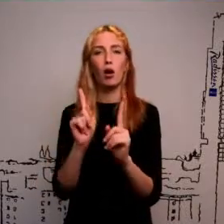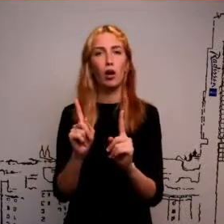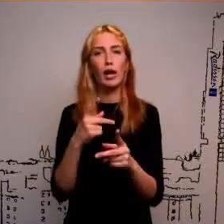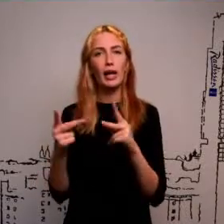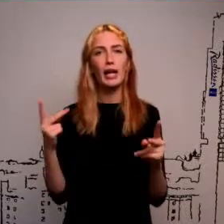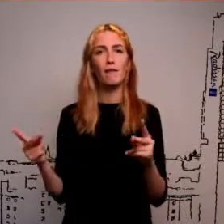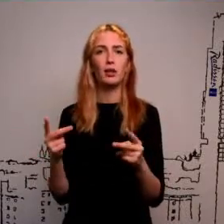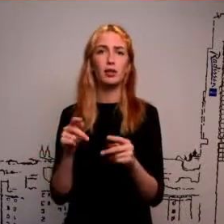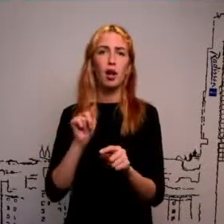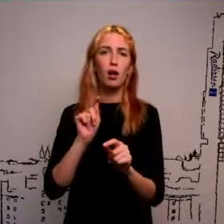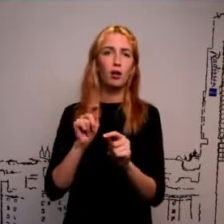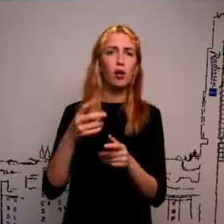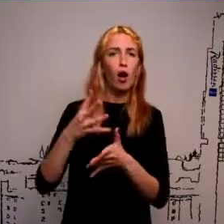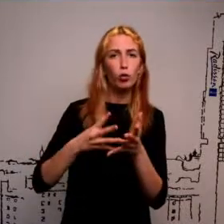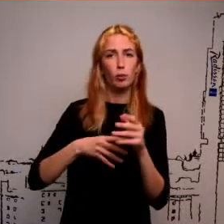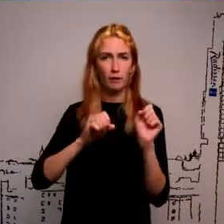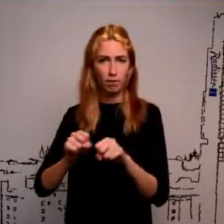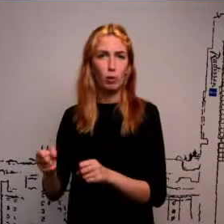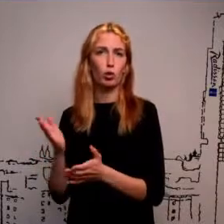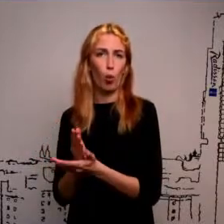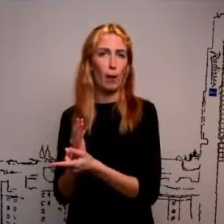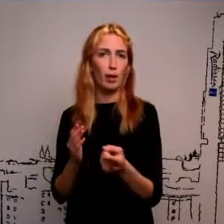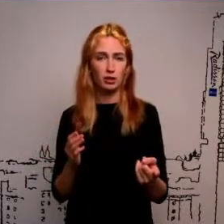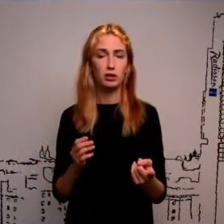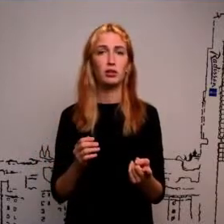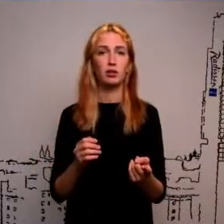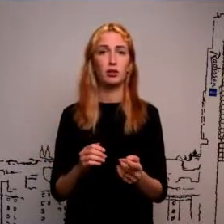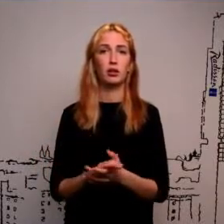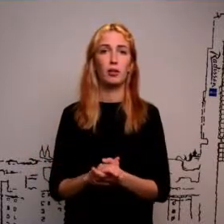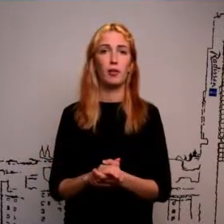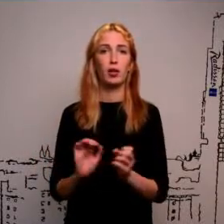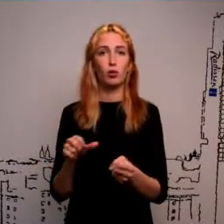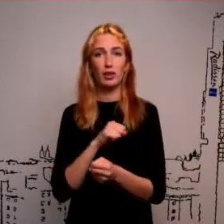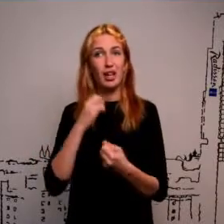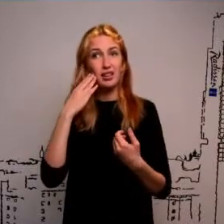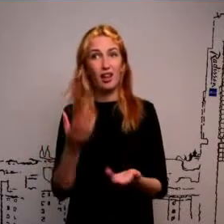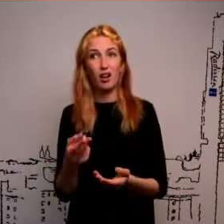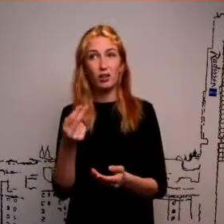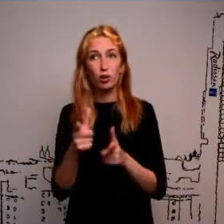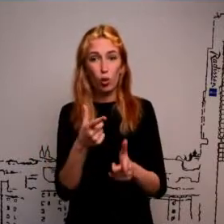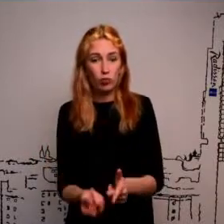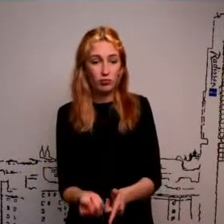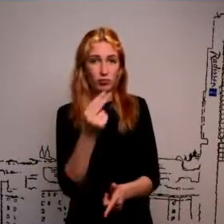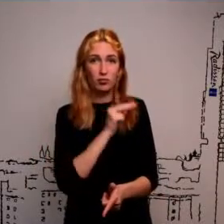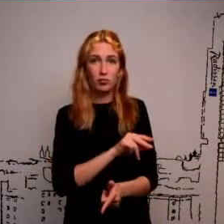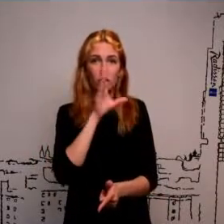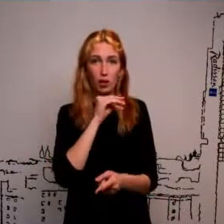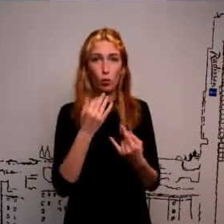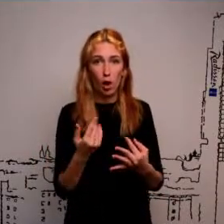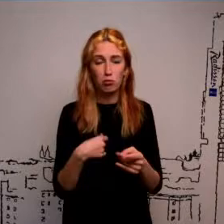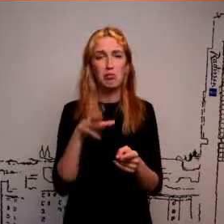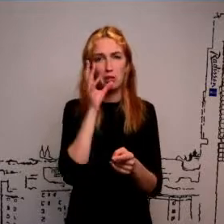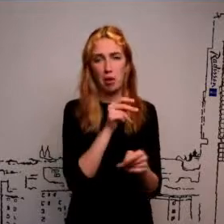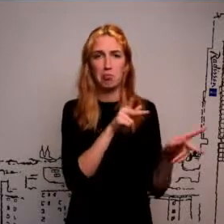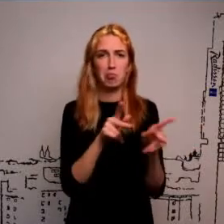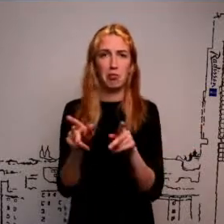sellised kalkulaatorid, kui ise ei oska oma seda kättesaadavat tasu teha siis nii-öelda selleks, kus on maksud sees, et siis on võimalik